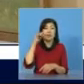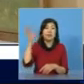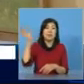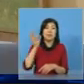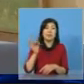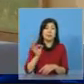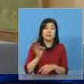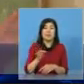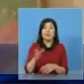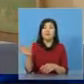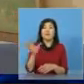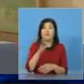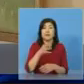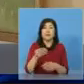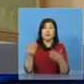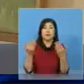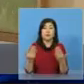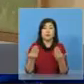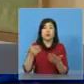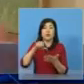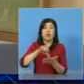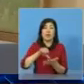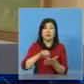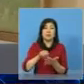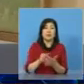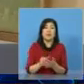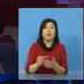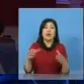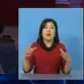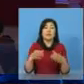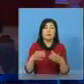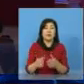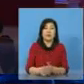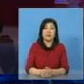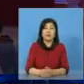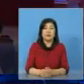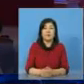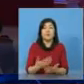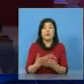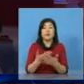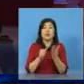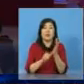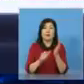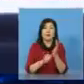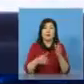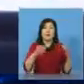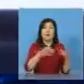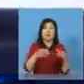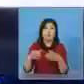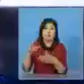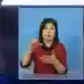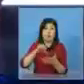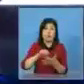болса, қарамай бәріміз бүгін осы ассамблея қатысым. Фестивальге 160-қа жуық ұжым қатысады. Мәдени шараның алғашқы